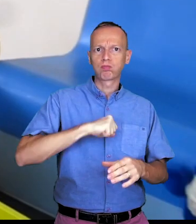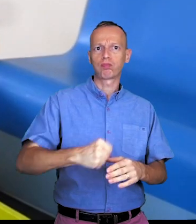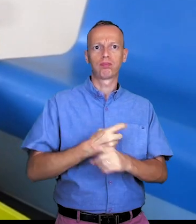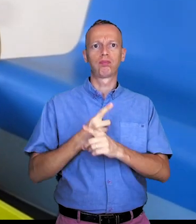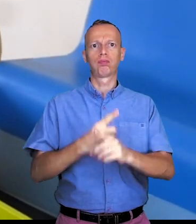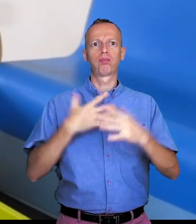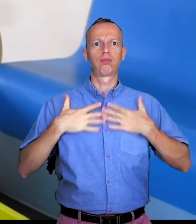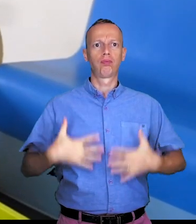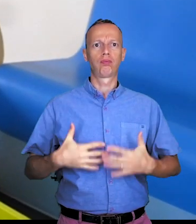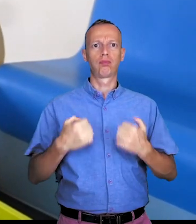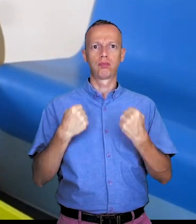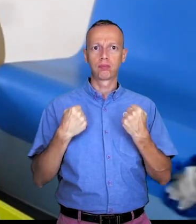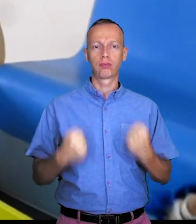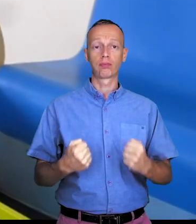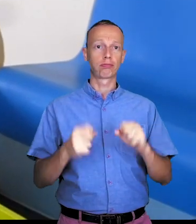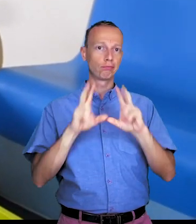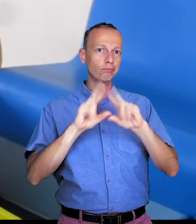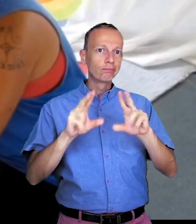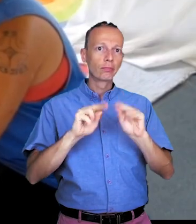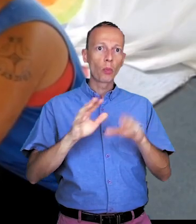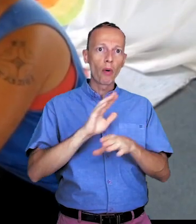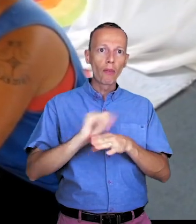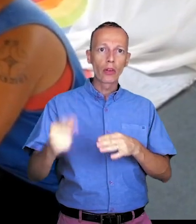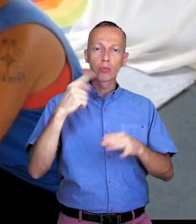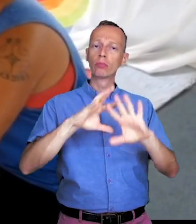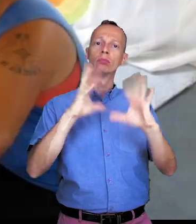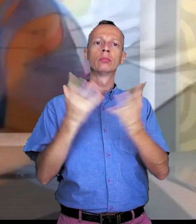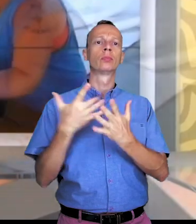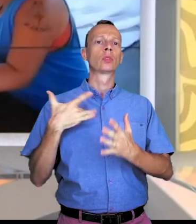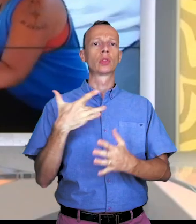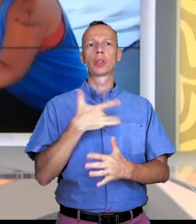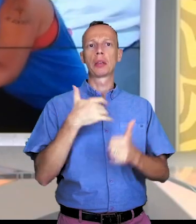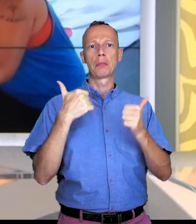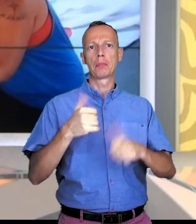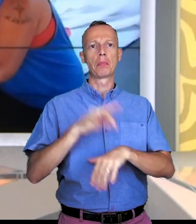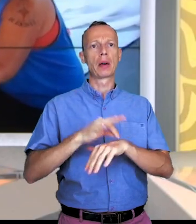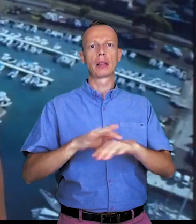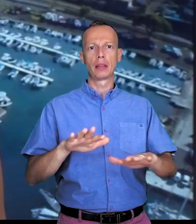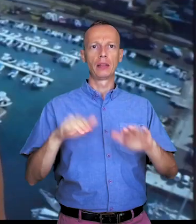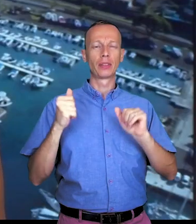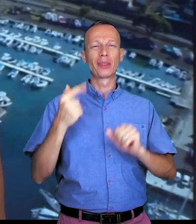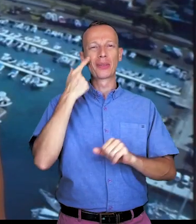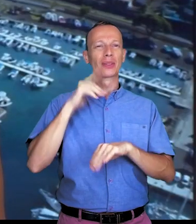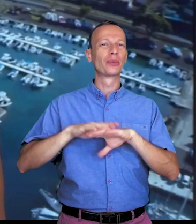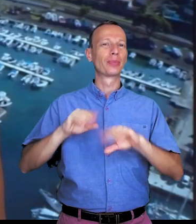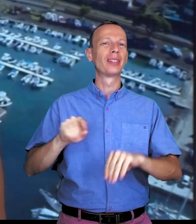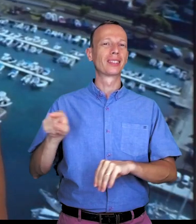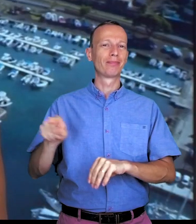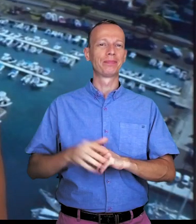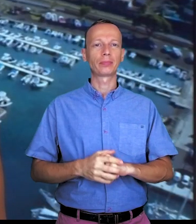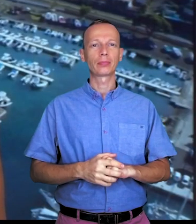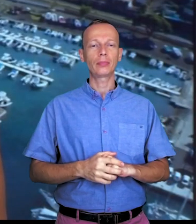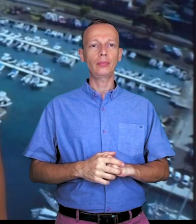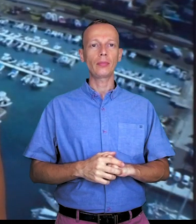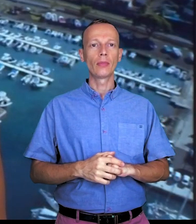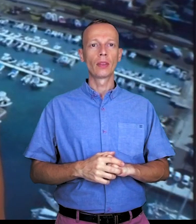but de booster le système immunitaire pour mieux lutter contre les maladies de manière générale. On écoute Catherine Rosier au micro de